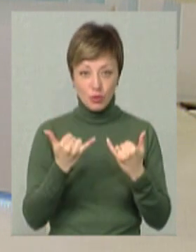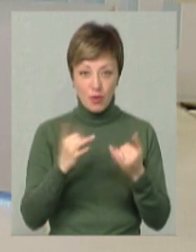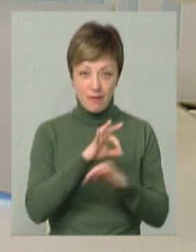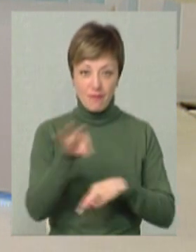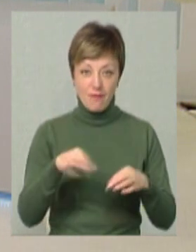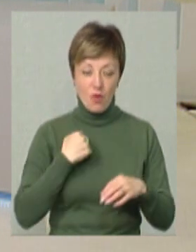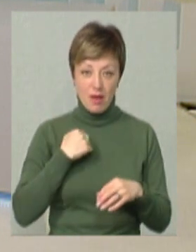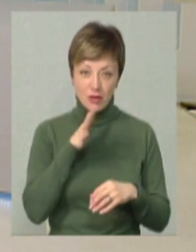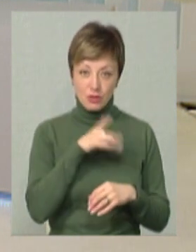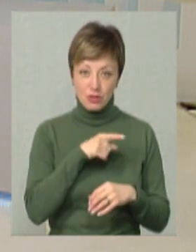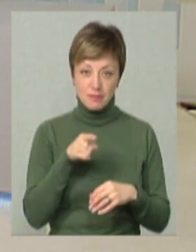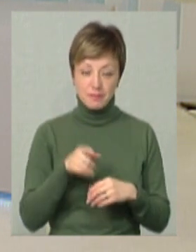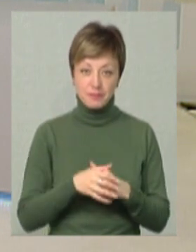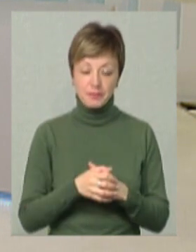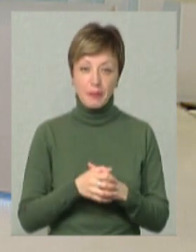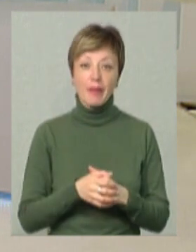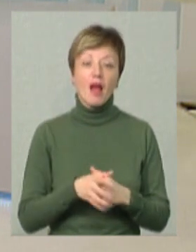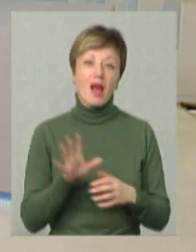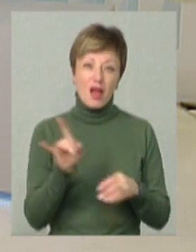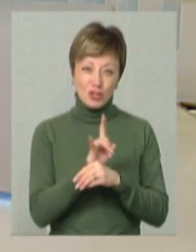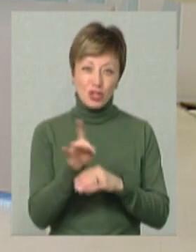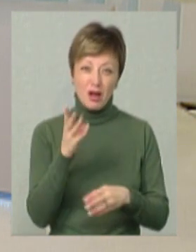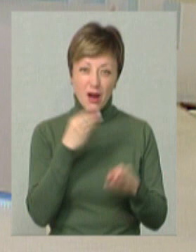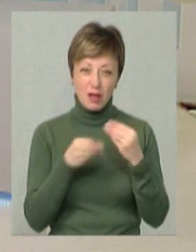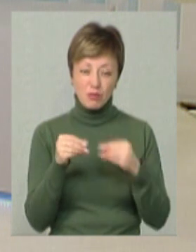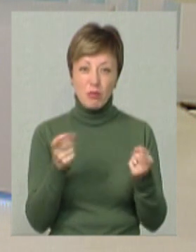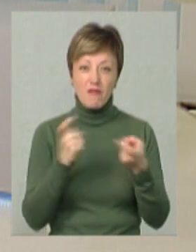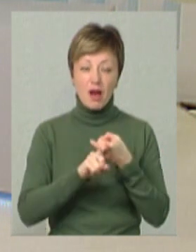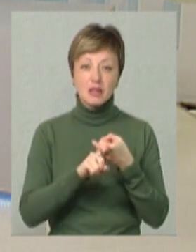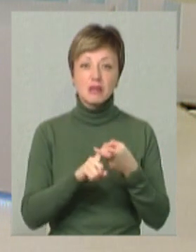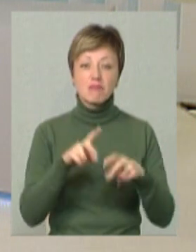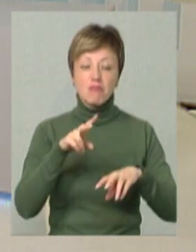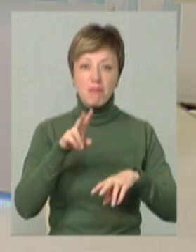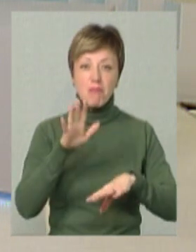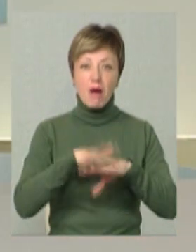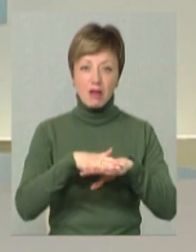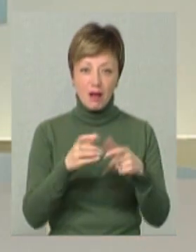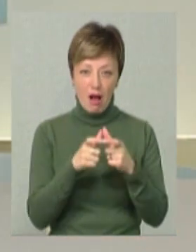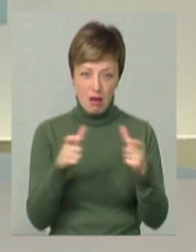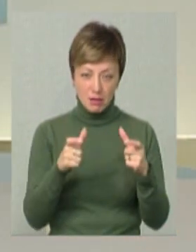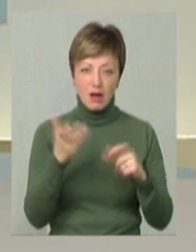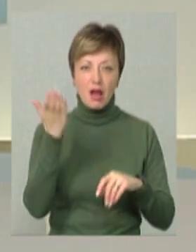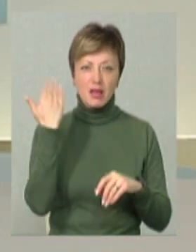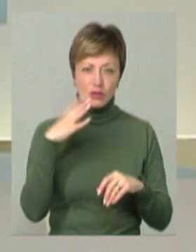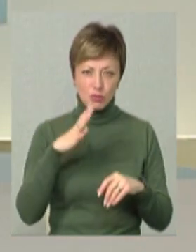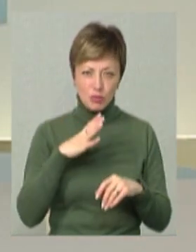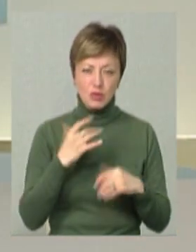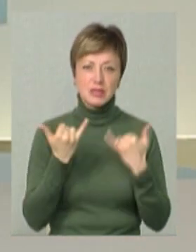у воєнний час? Шахрайства пов'язані з банківськими картками. Однозначно, вони мали місце і